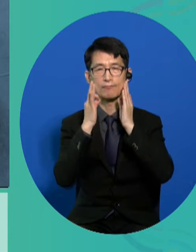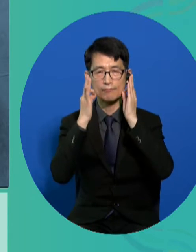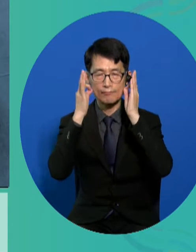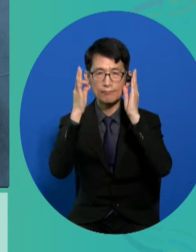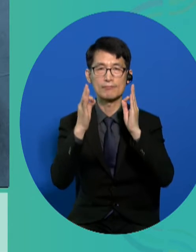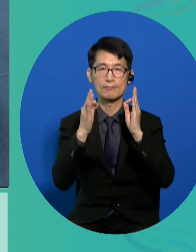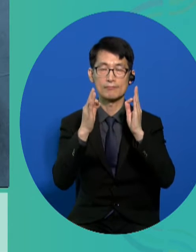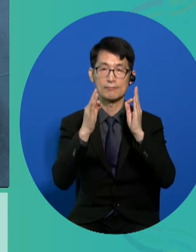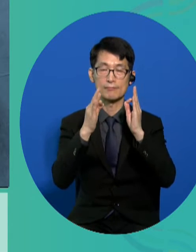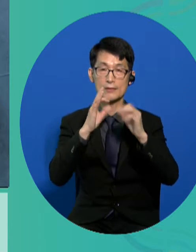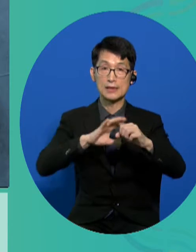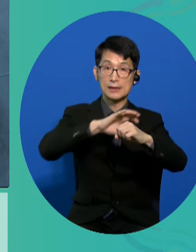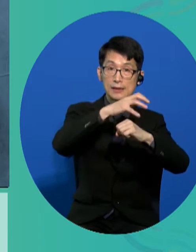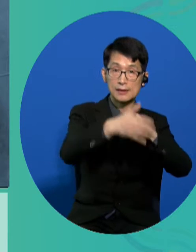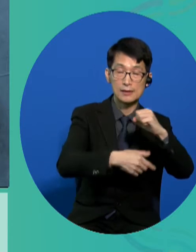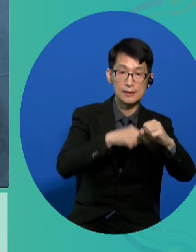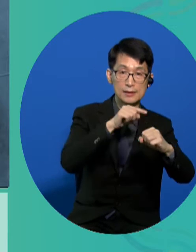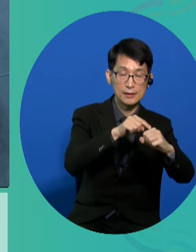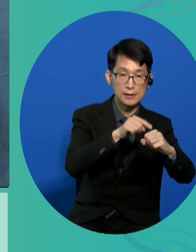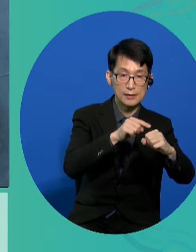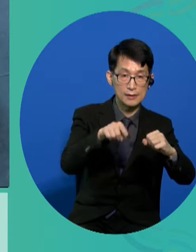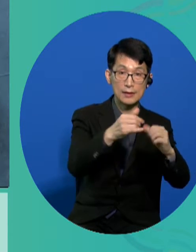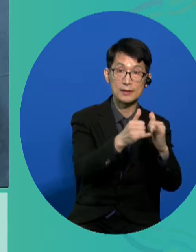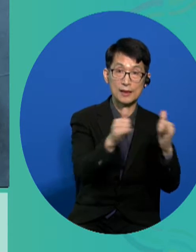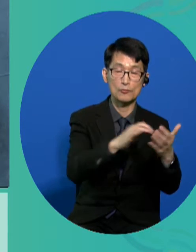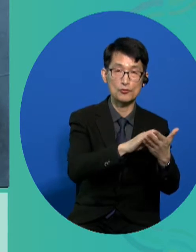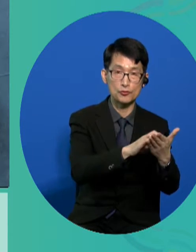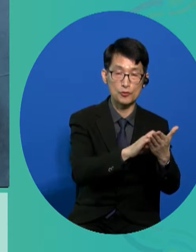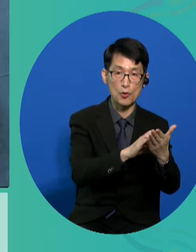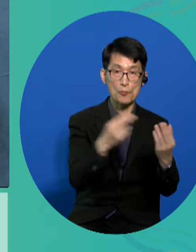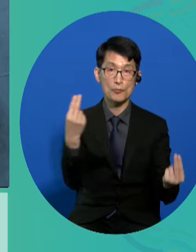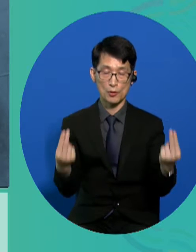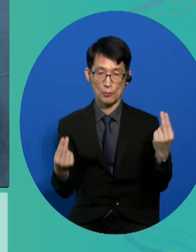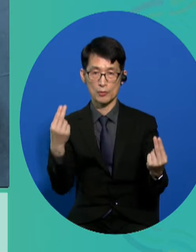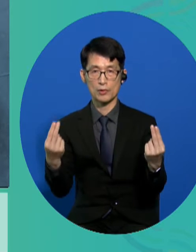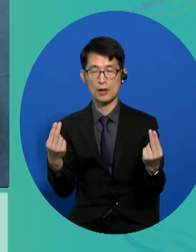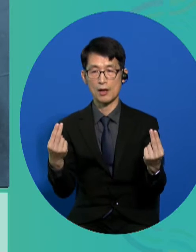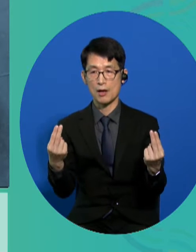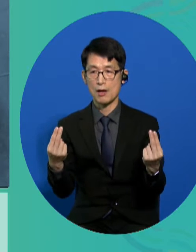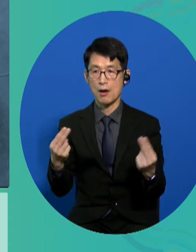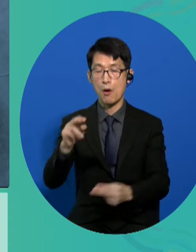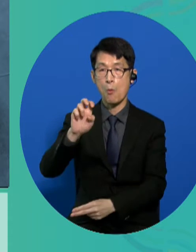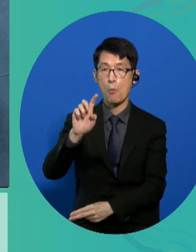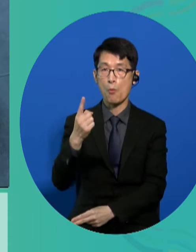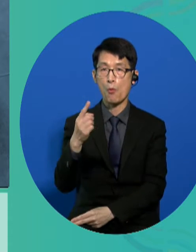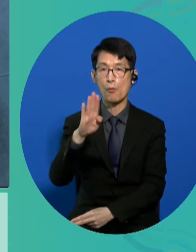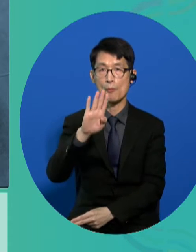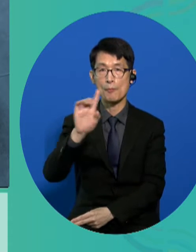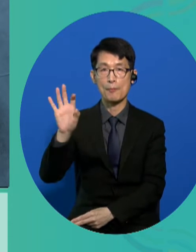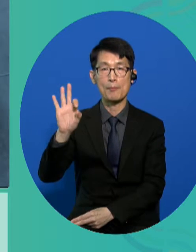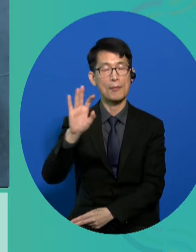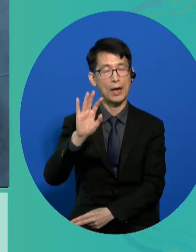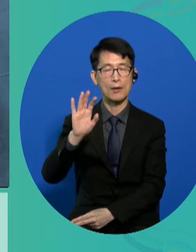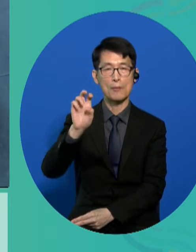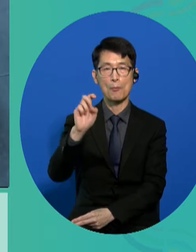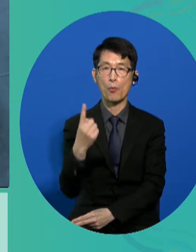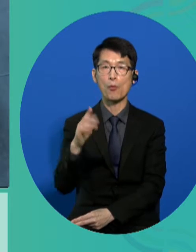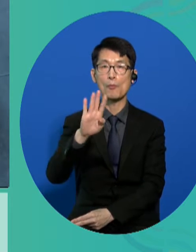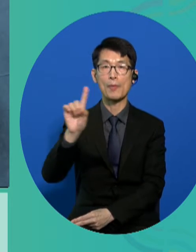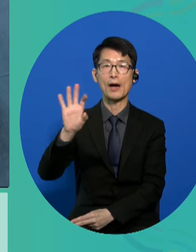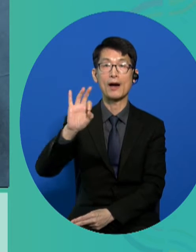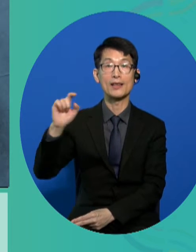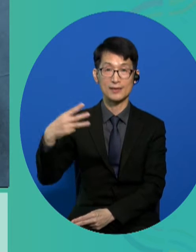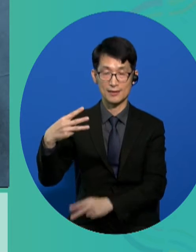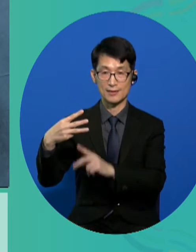지구상의 인구수보다 모바일 구독수가 더 많습니다. 전 세계 모바일 구독수가 80억 개 이상이라고 합니다. 전 세계 청소년의